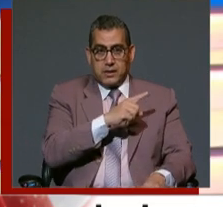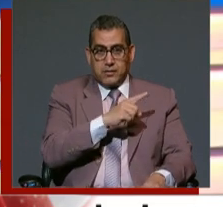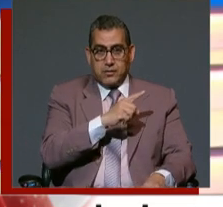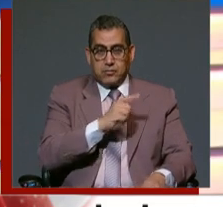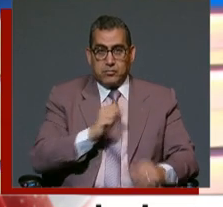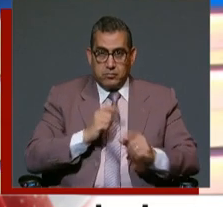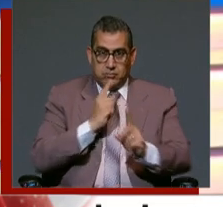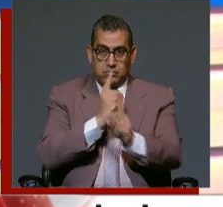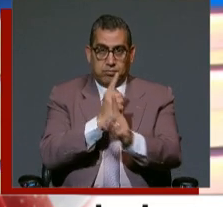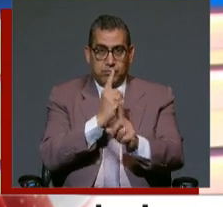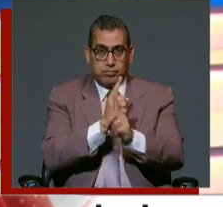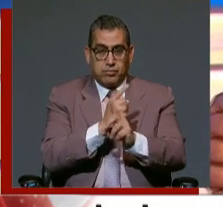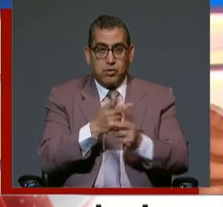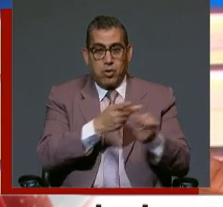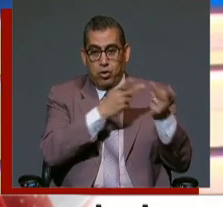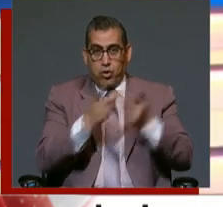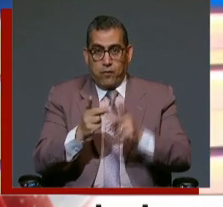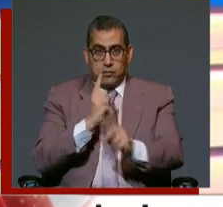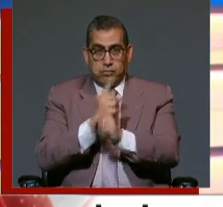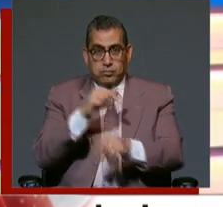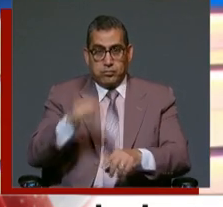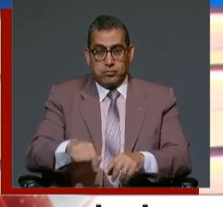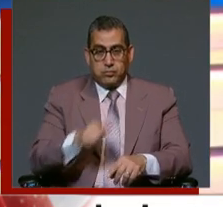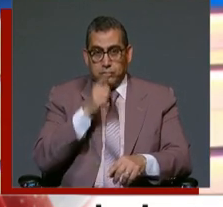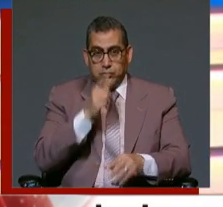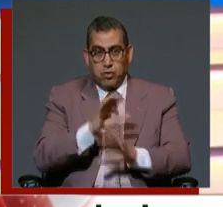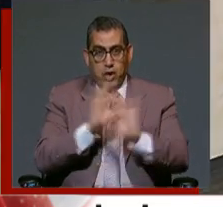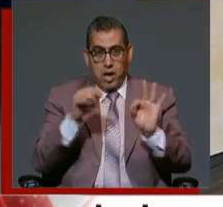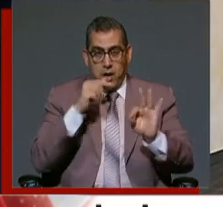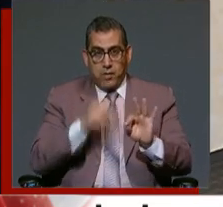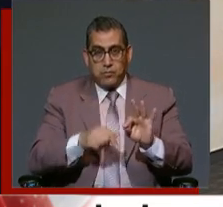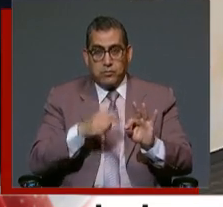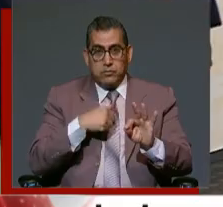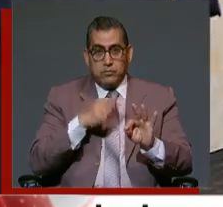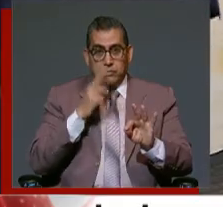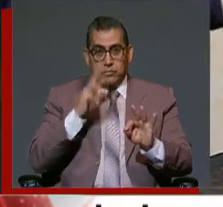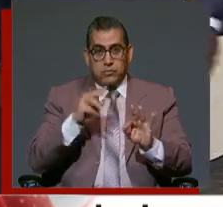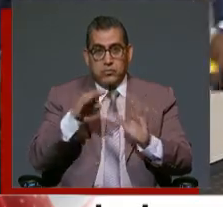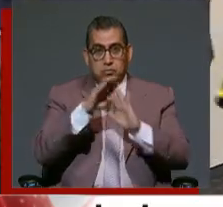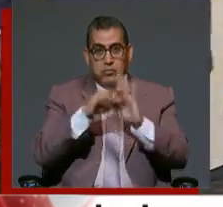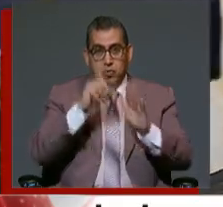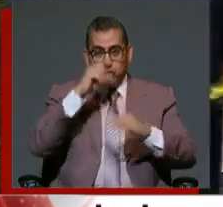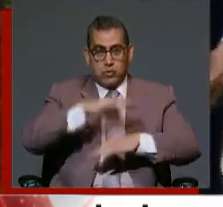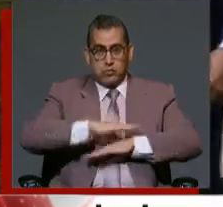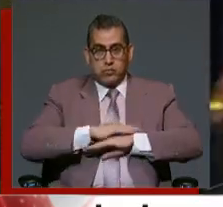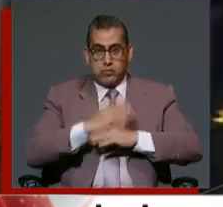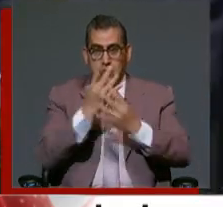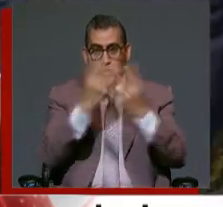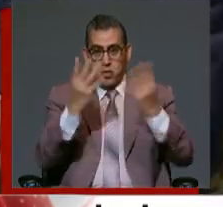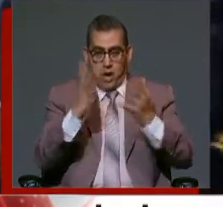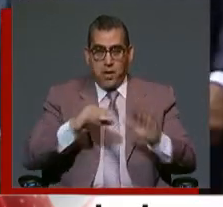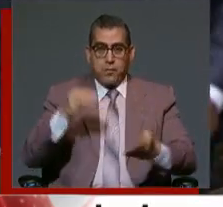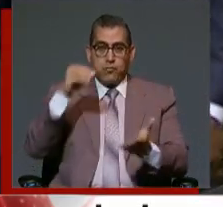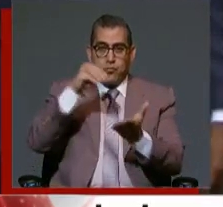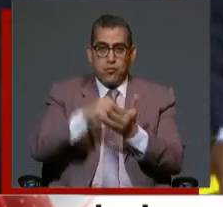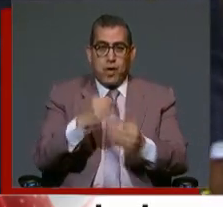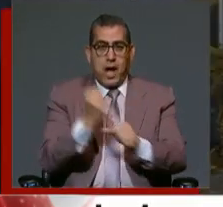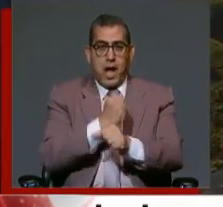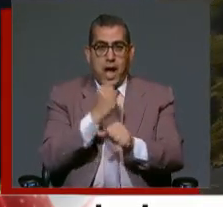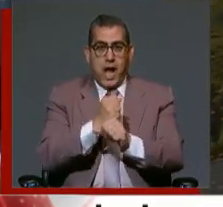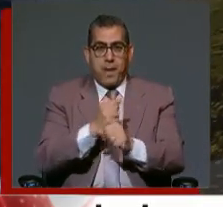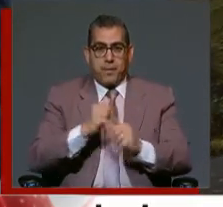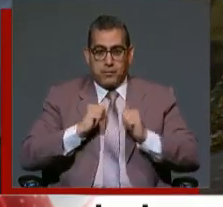يستقبل ضيوفه وتوجه لصورة تذكارية، وبعدها بدء الأعمال